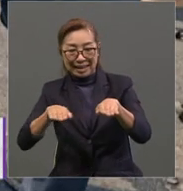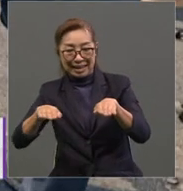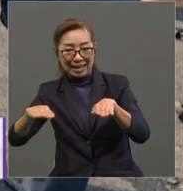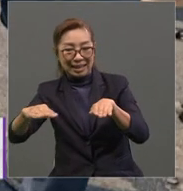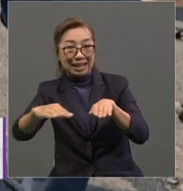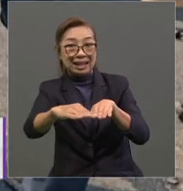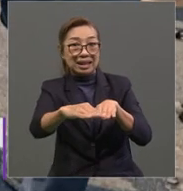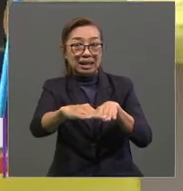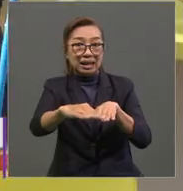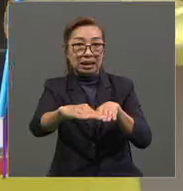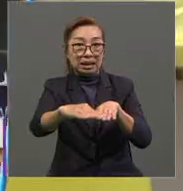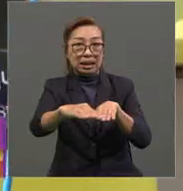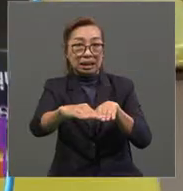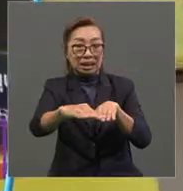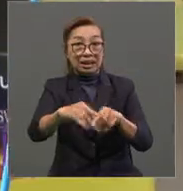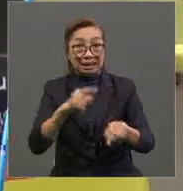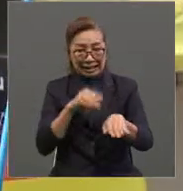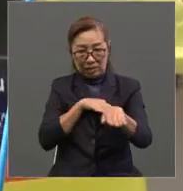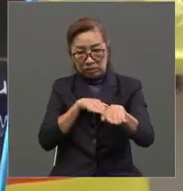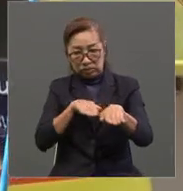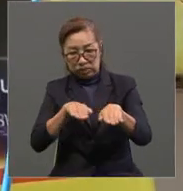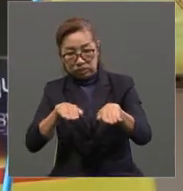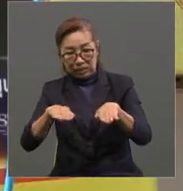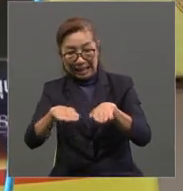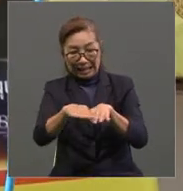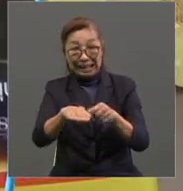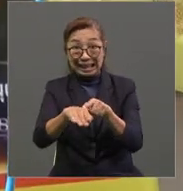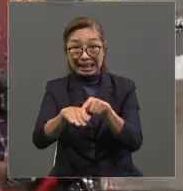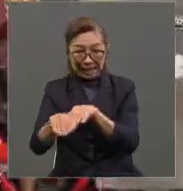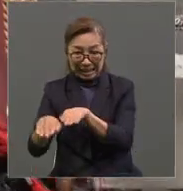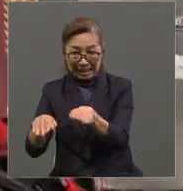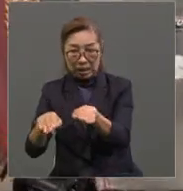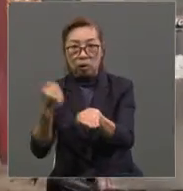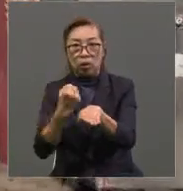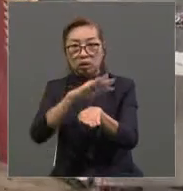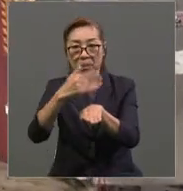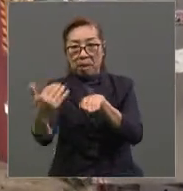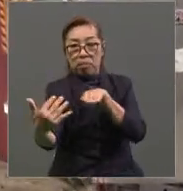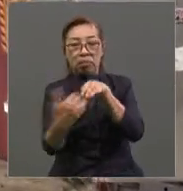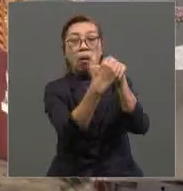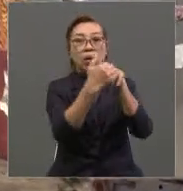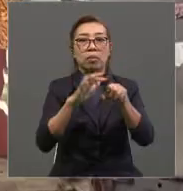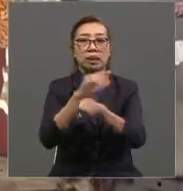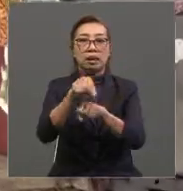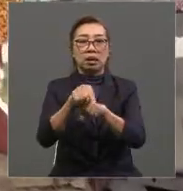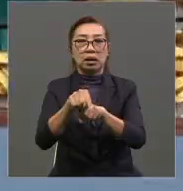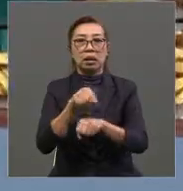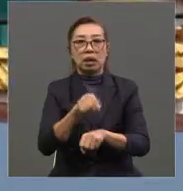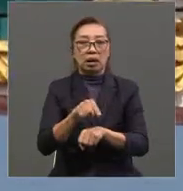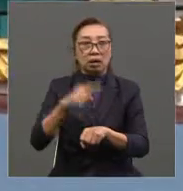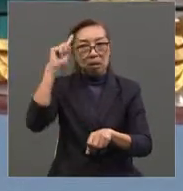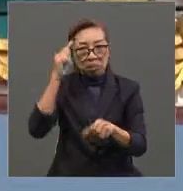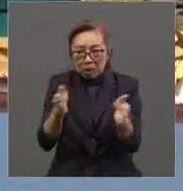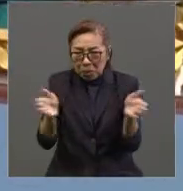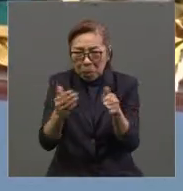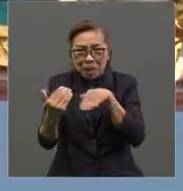ชนเข้ากับรถกระบะที่สวนมาอย่างแรงประกอบกับที่เกิดเหตุจำเป็นถนนแคบแล้วก็เป็นเนินด้วยคนขับคงจะไม่คุ้นเส้น